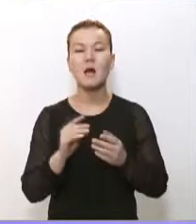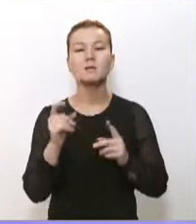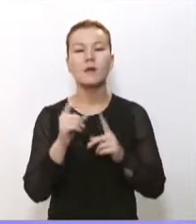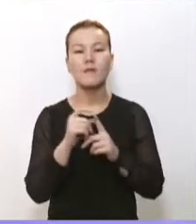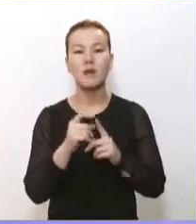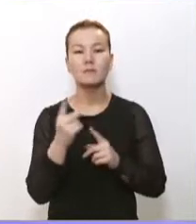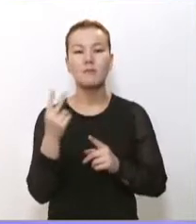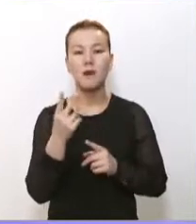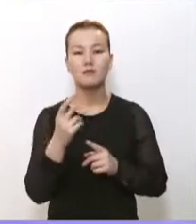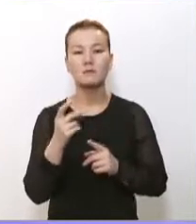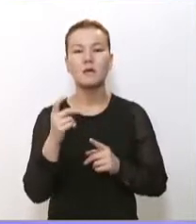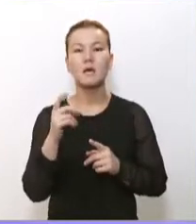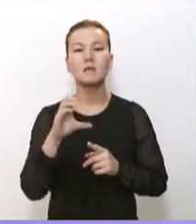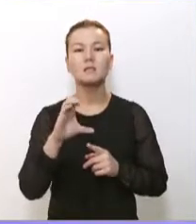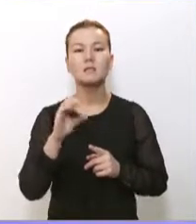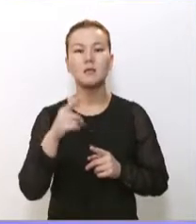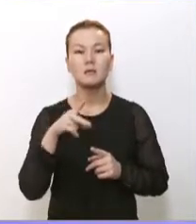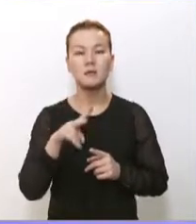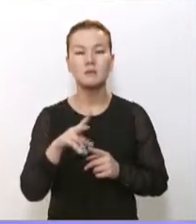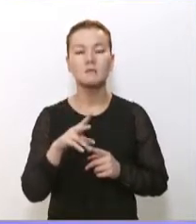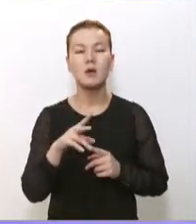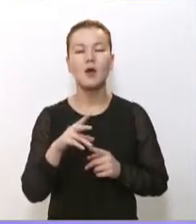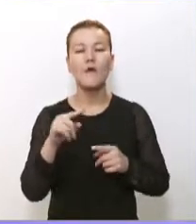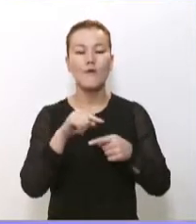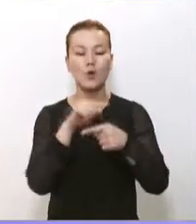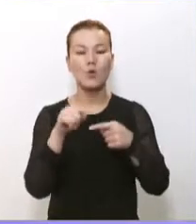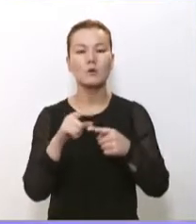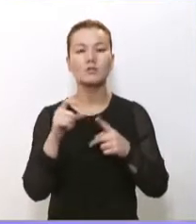парными согласными в корне слова.